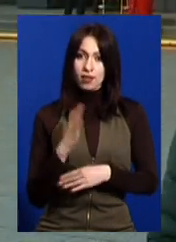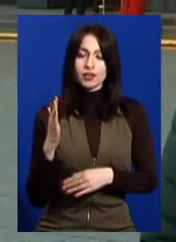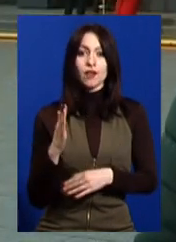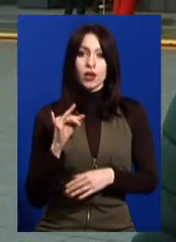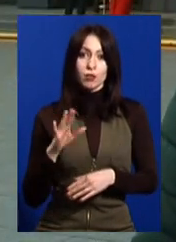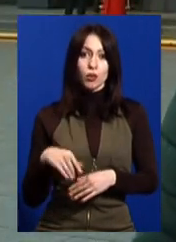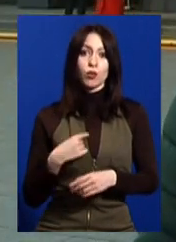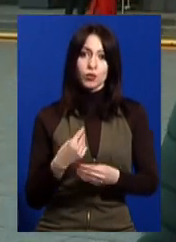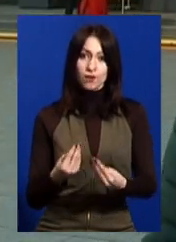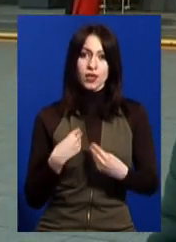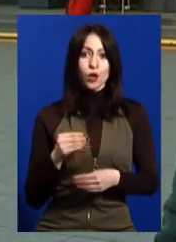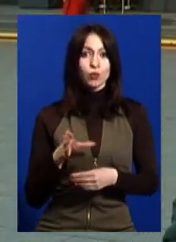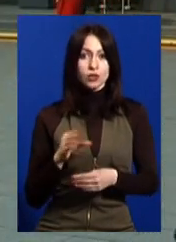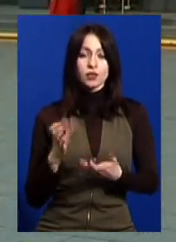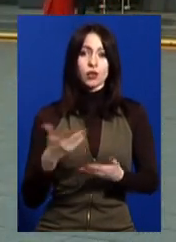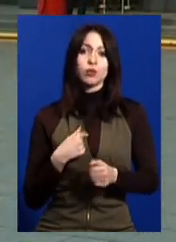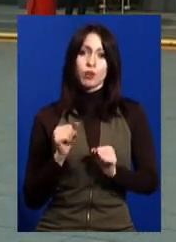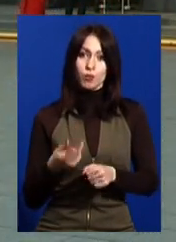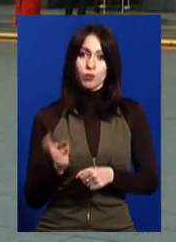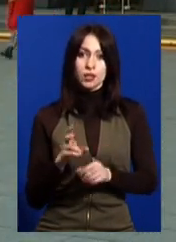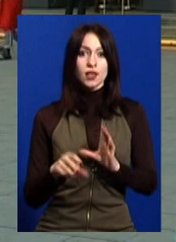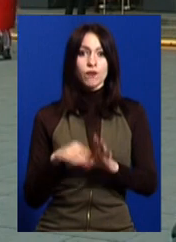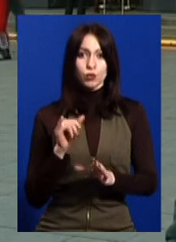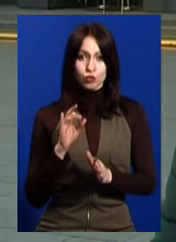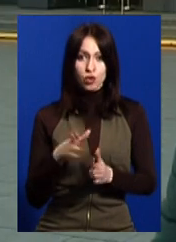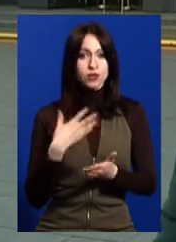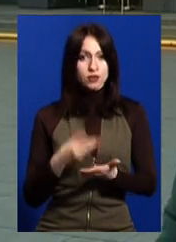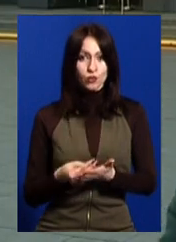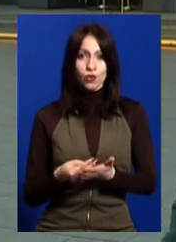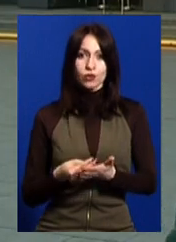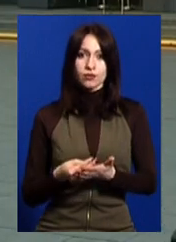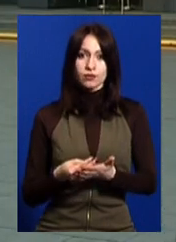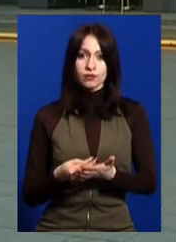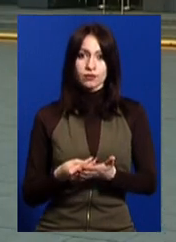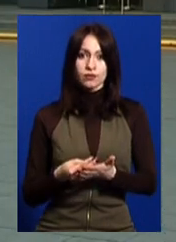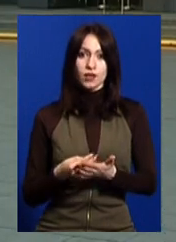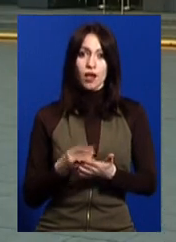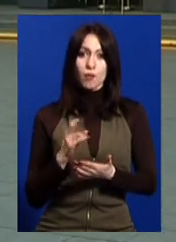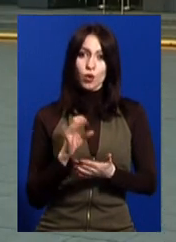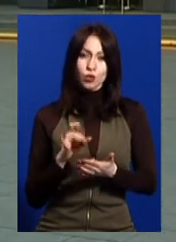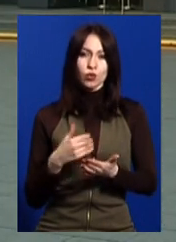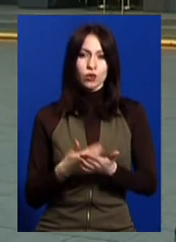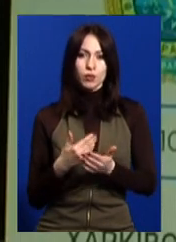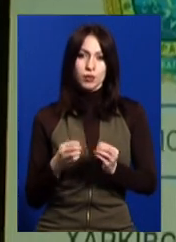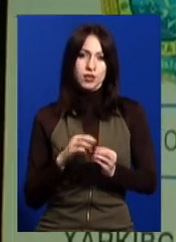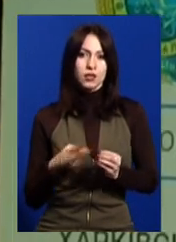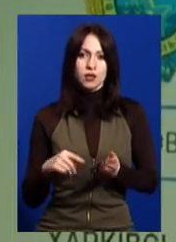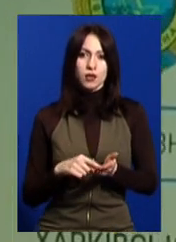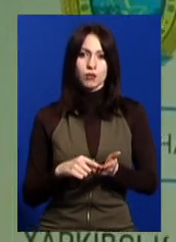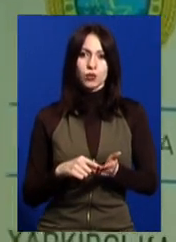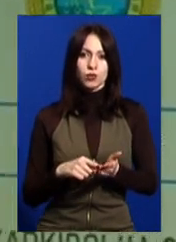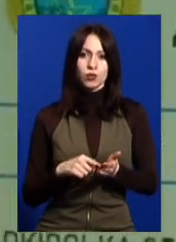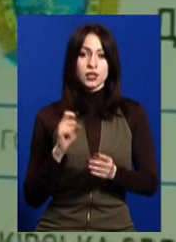проголосувати. Потім мені видали посвідчення, з яким я можу прийти на виборчу дільницю свою. Процедура зайняла приблизно 10 хвилин.